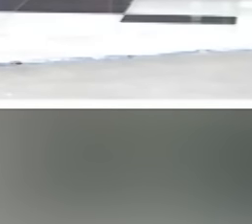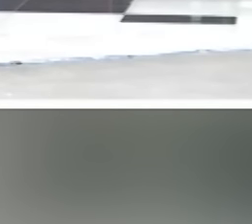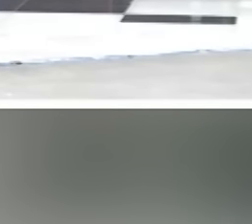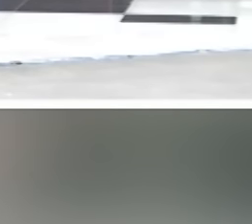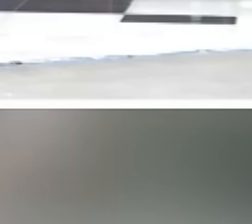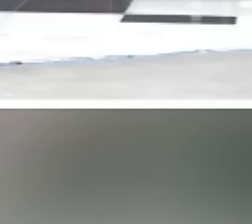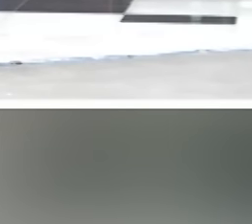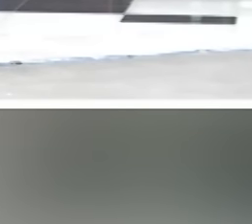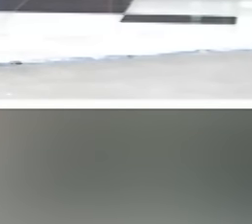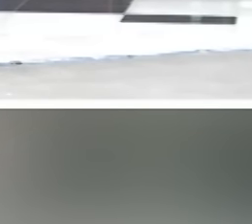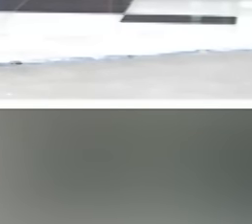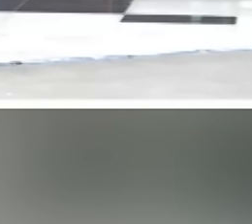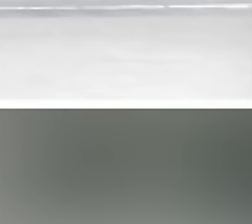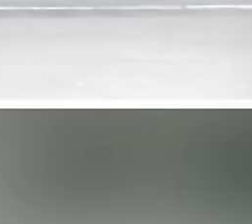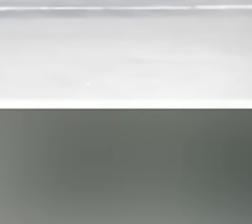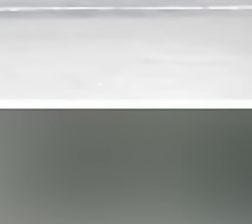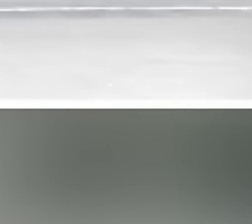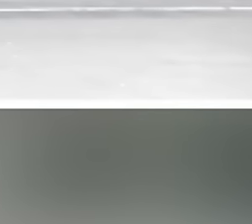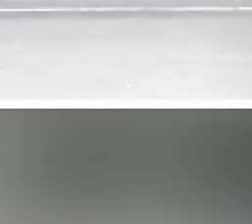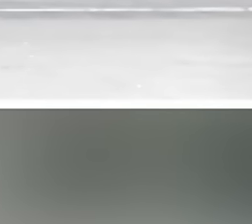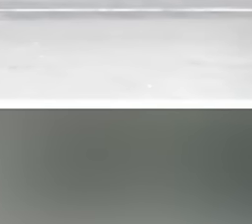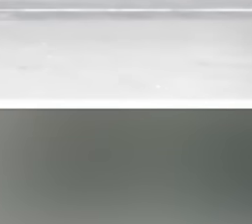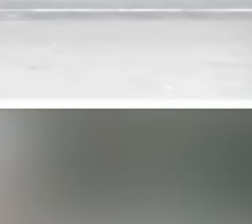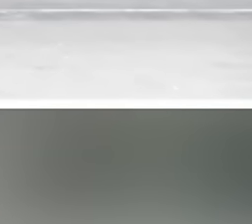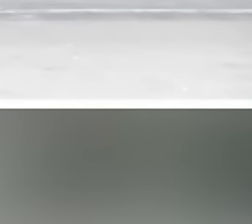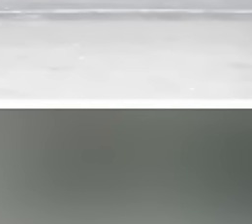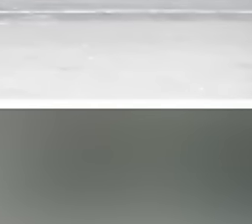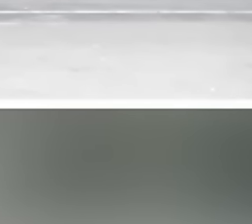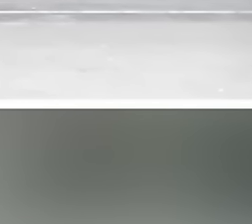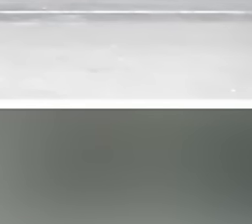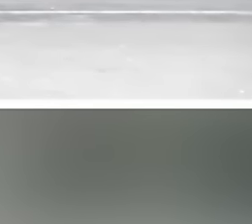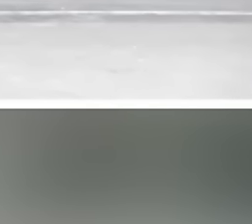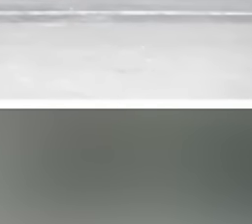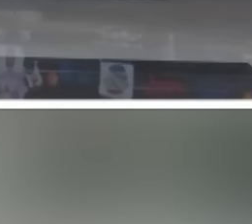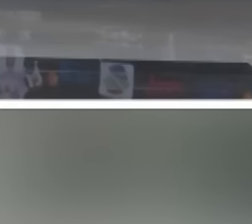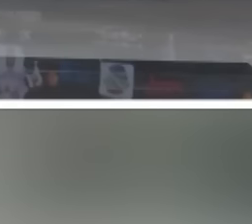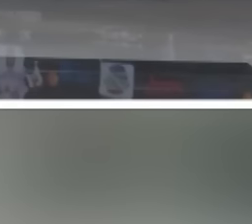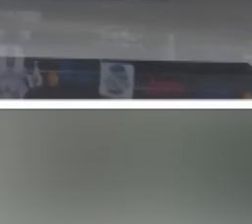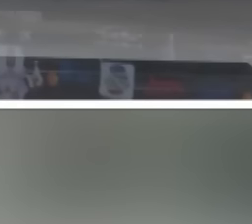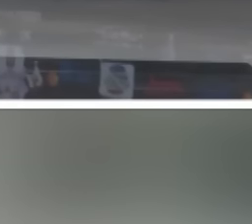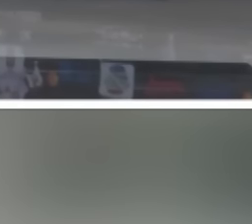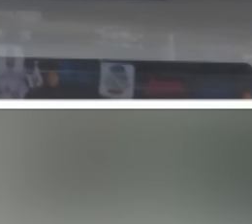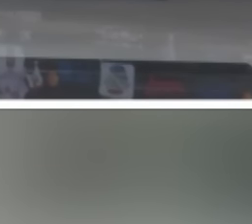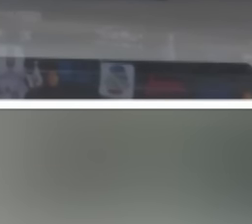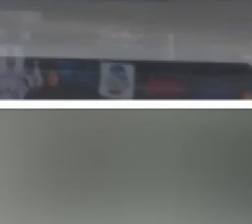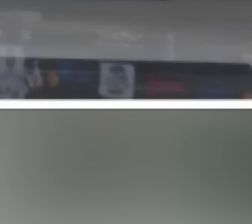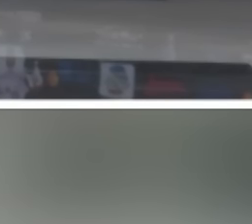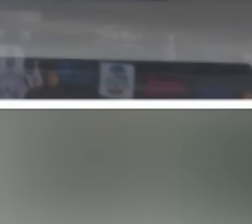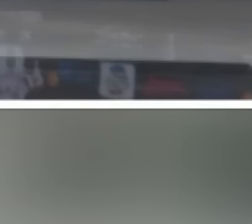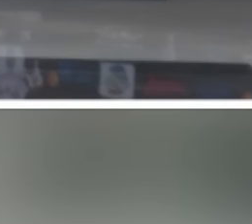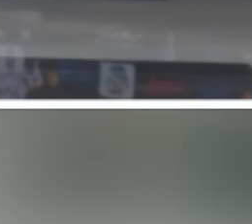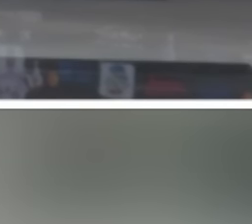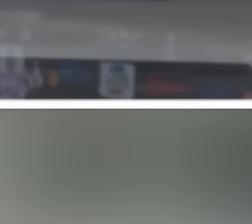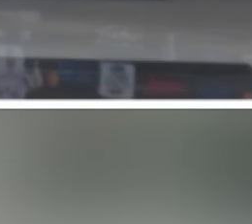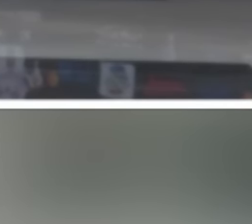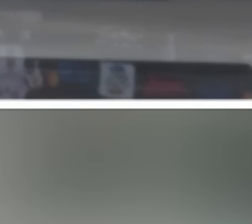merapat, artinya memang sudah dikerahkan begitu untuk mengamankan debat nanti malam. Kami juga sudah mendapatkan informasi bahwa nanti akan ada pengalihan lalu lintas, namun